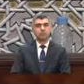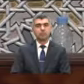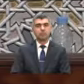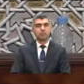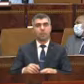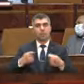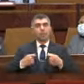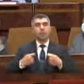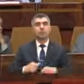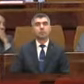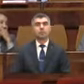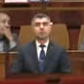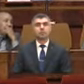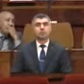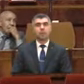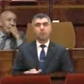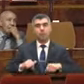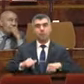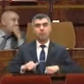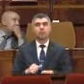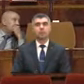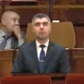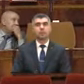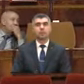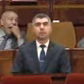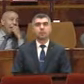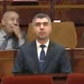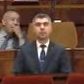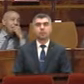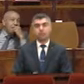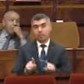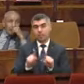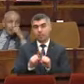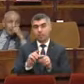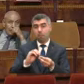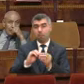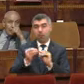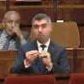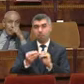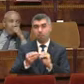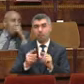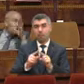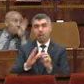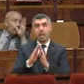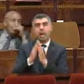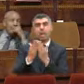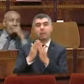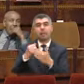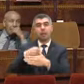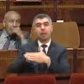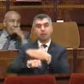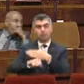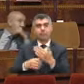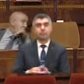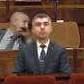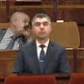السيده الرئيسه، السيده الوزيره، غير علاقه بهذا المشكل ديال الحاله المدنيه،